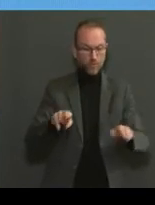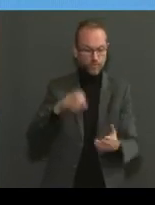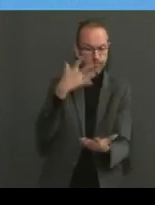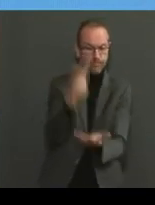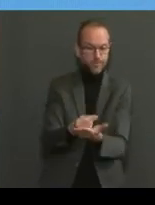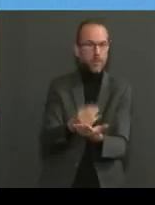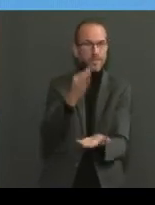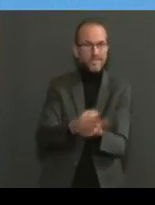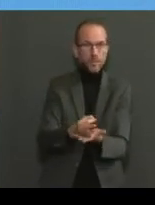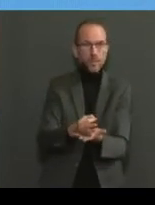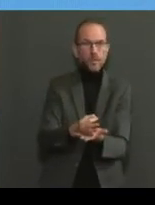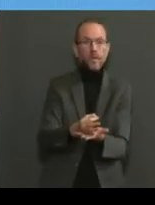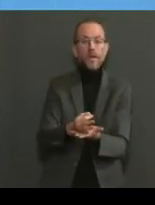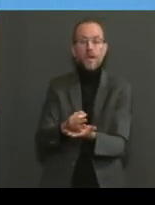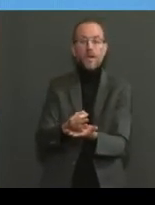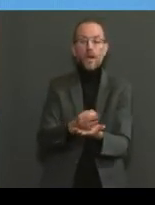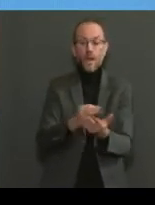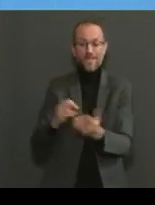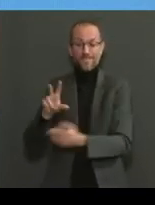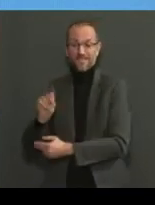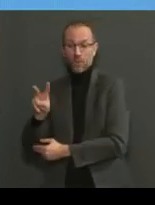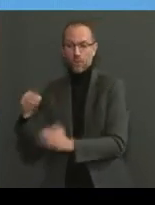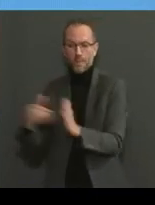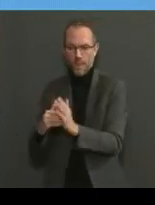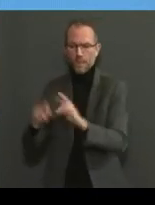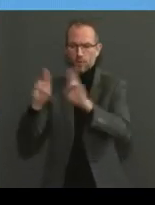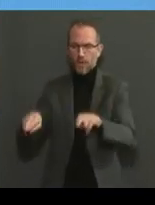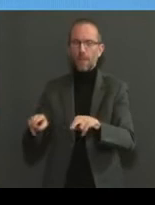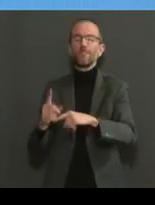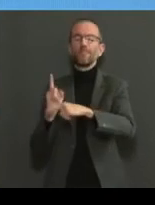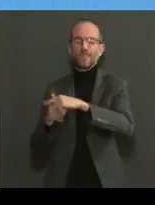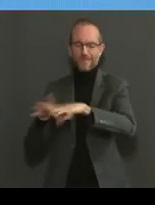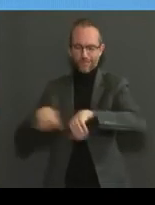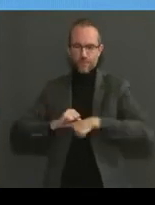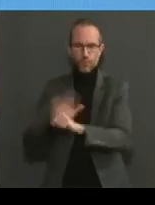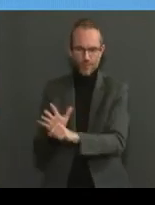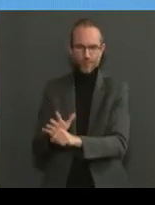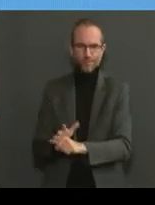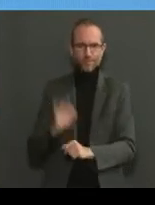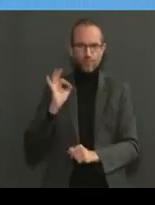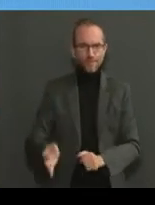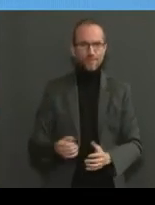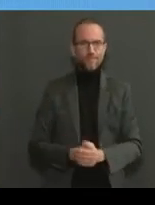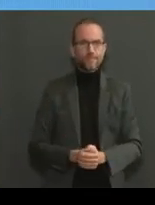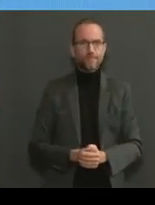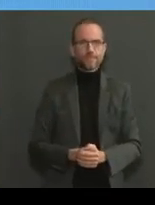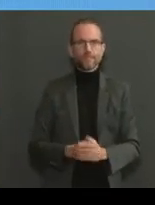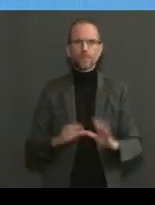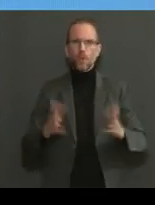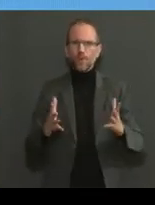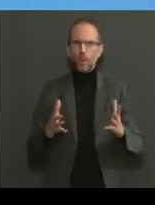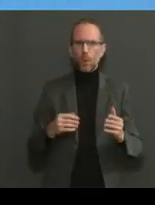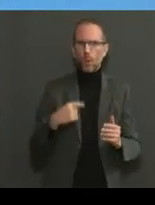ont été positifs. Environ 11 000 personnes ont notifié leur contact. Depuis le